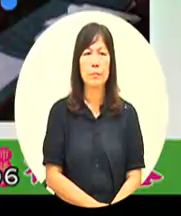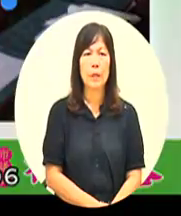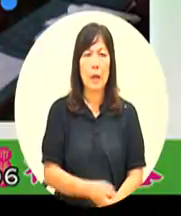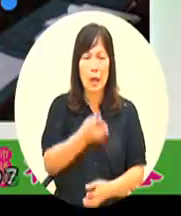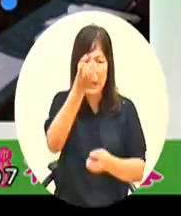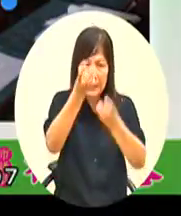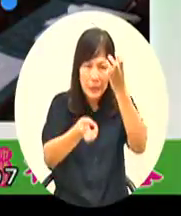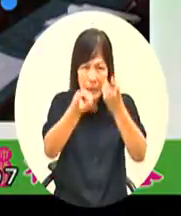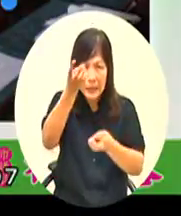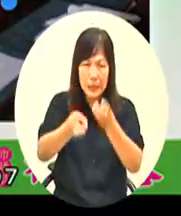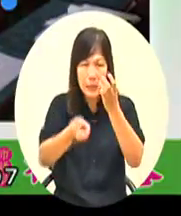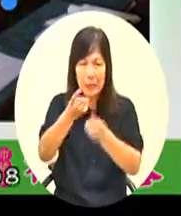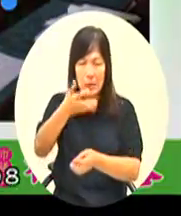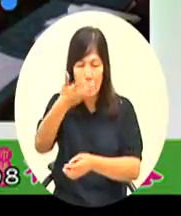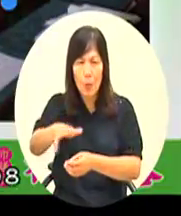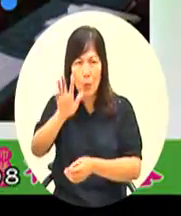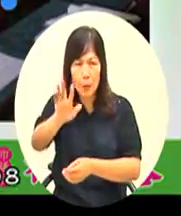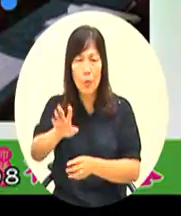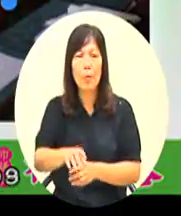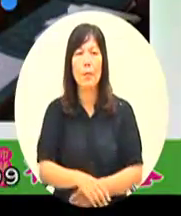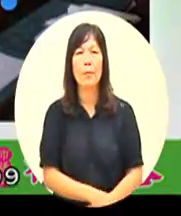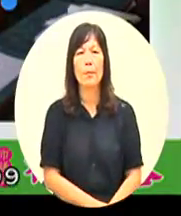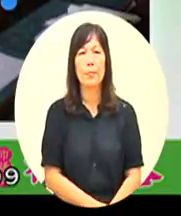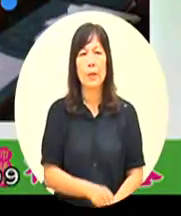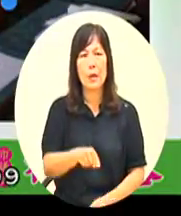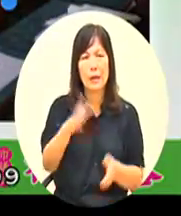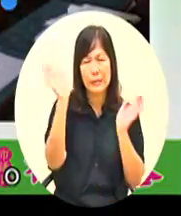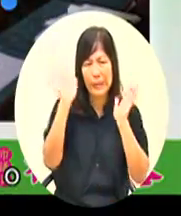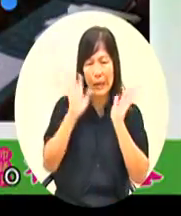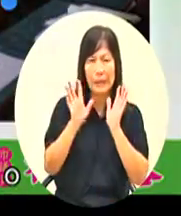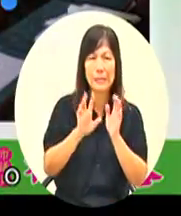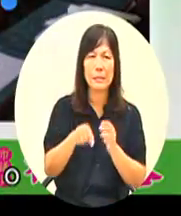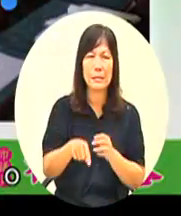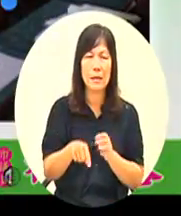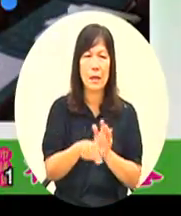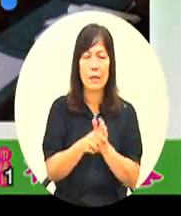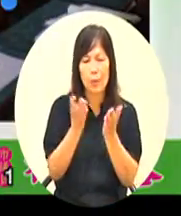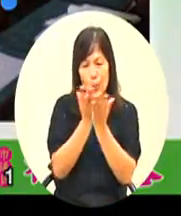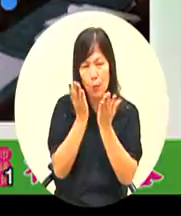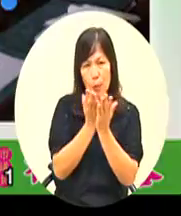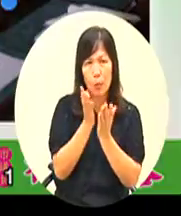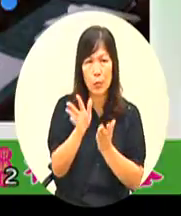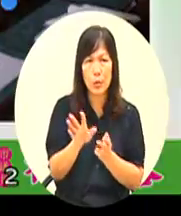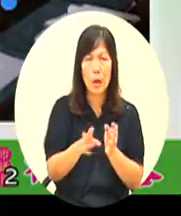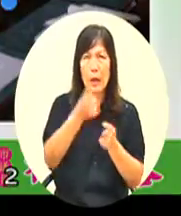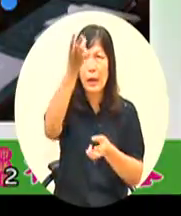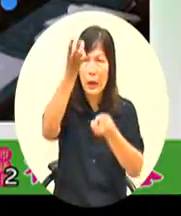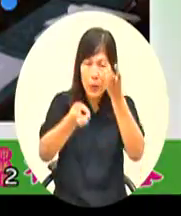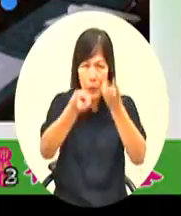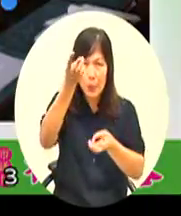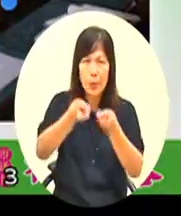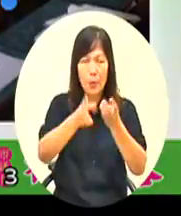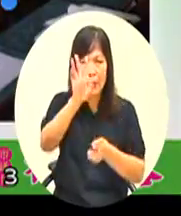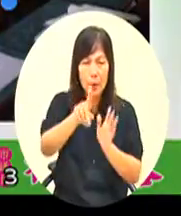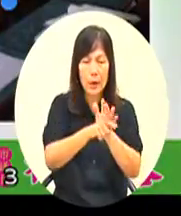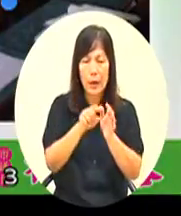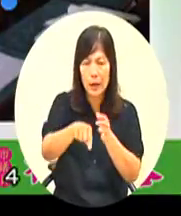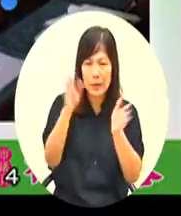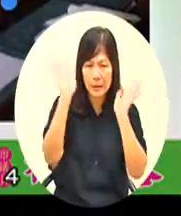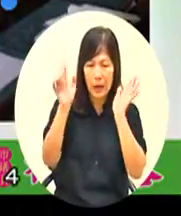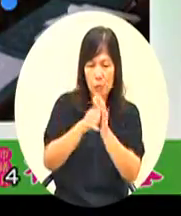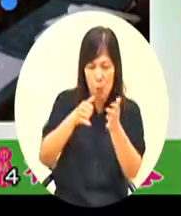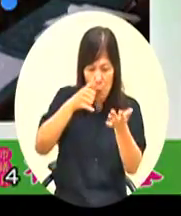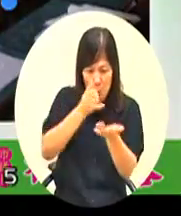滴答答的那个水了啊，那这个小朋友在这边上课啊，滴滴答答的水，哎，囡仔也骨折